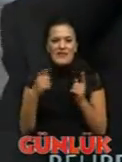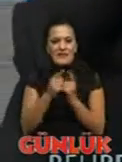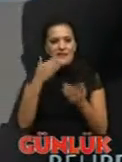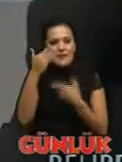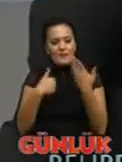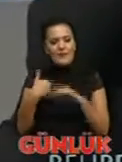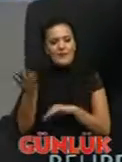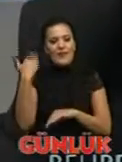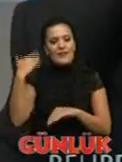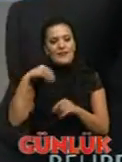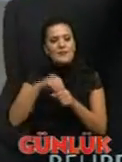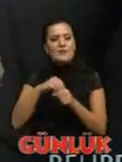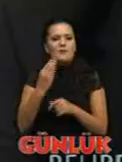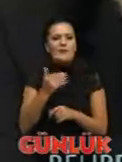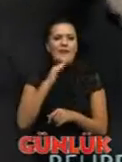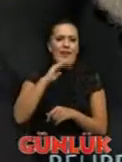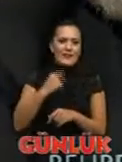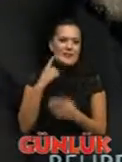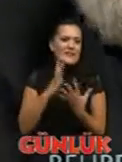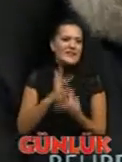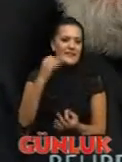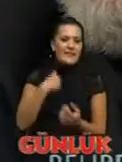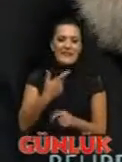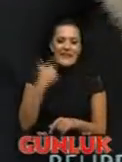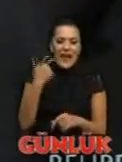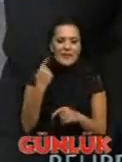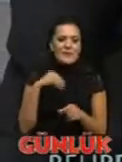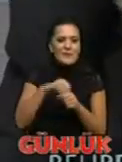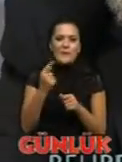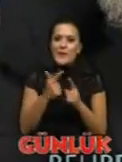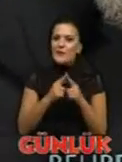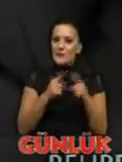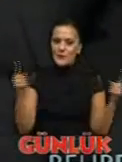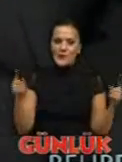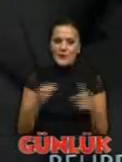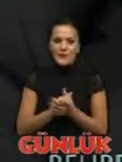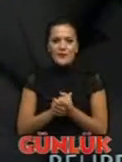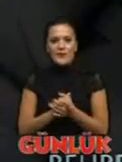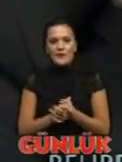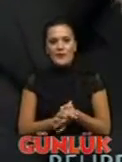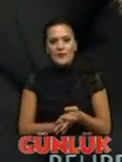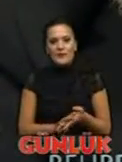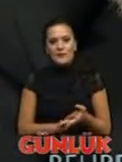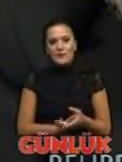uzatmadan. Çünkü ben geçtiğimiz asırdan kalma bir insanım. Estağfurullah. Tarihim biraz uzun.